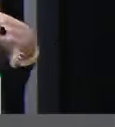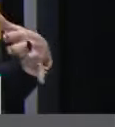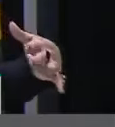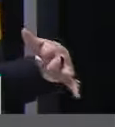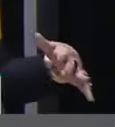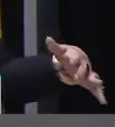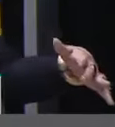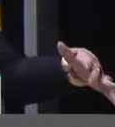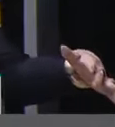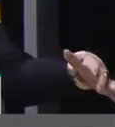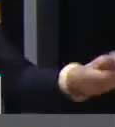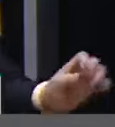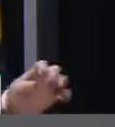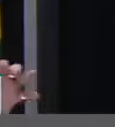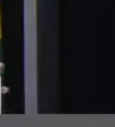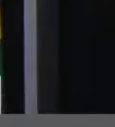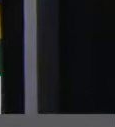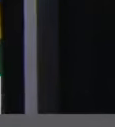balayé,